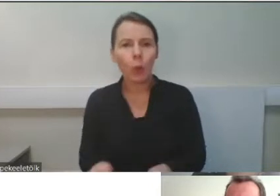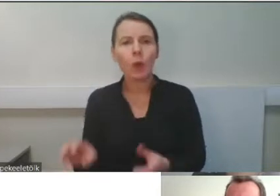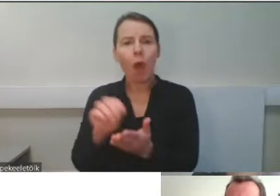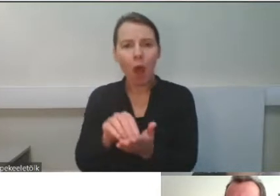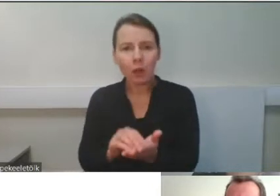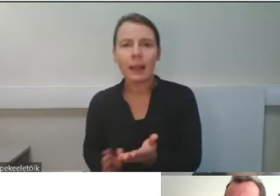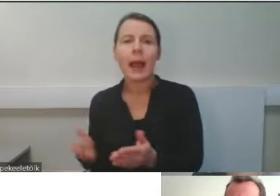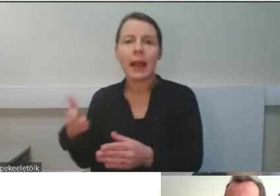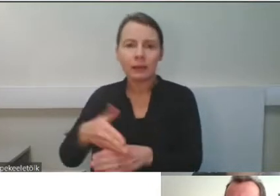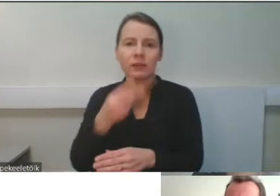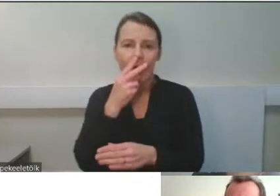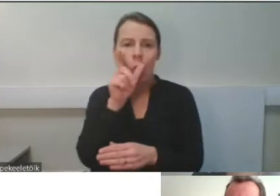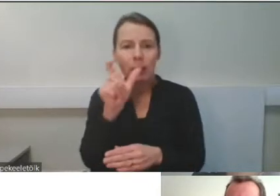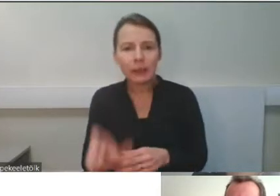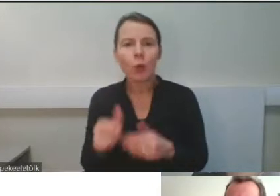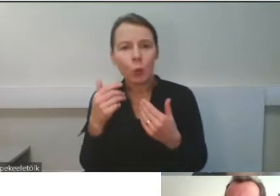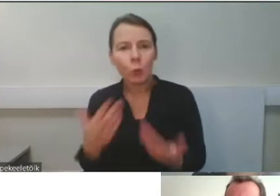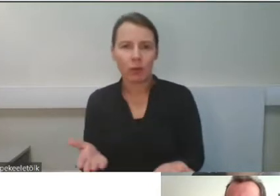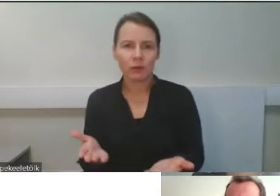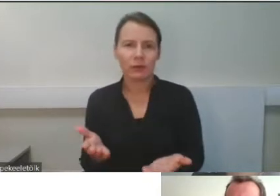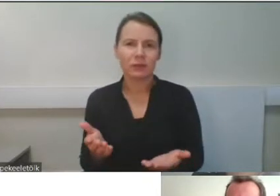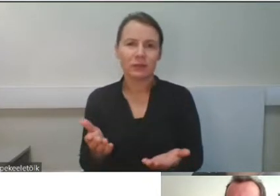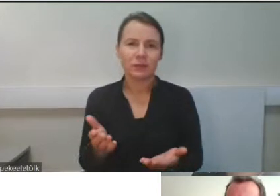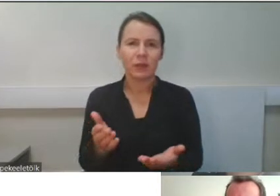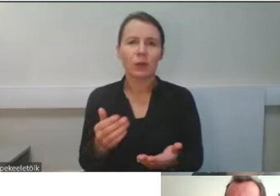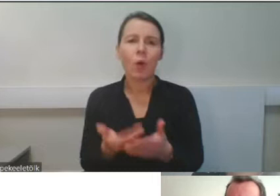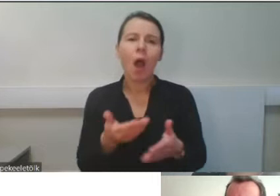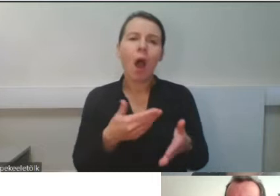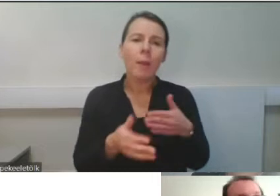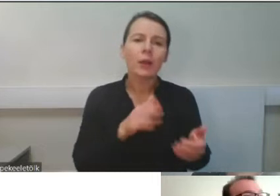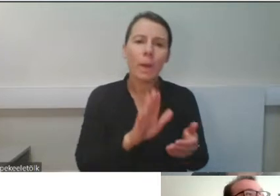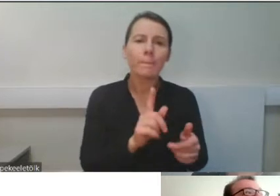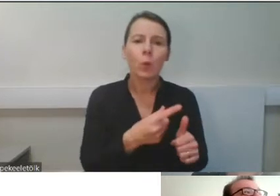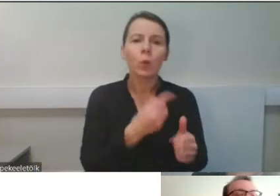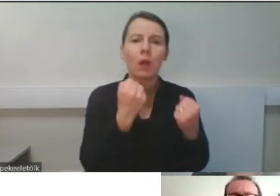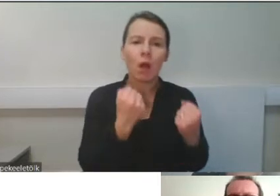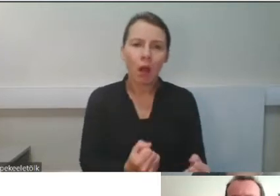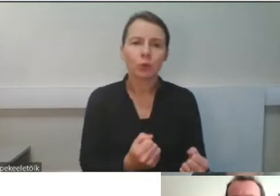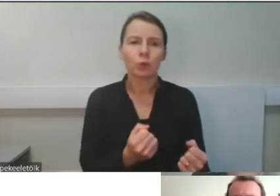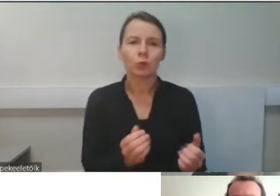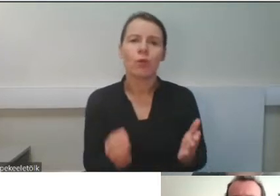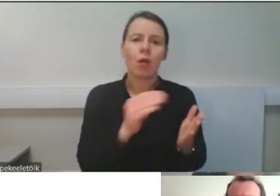oma tegelikult seisundit nii üle hinnata kui ala hinnata.